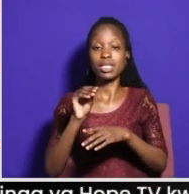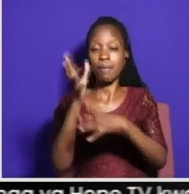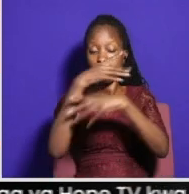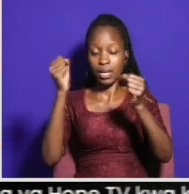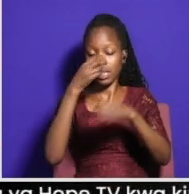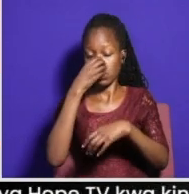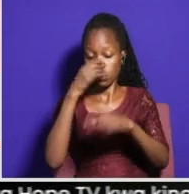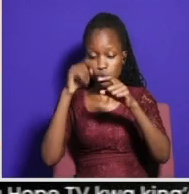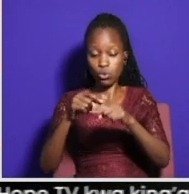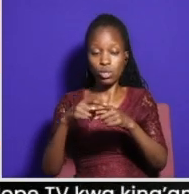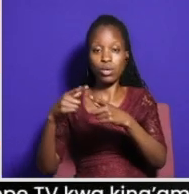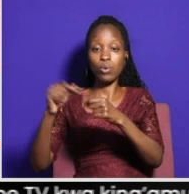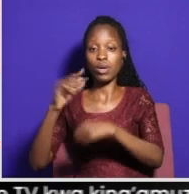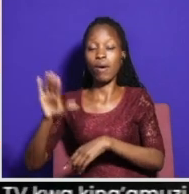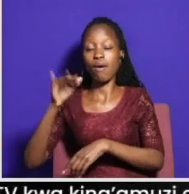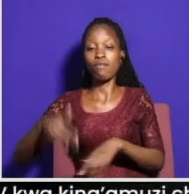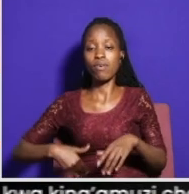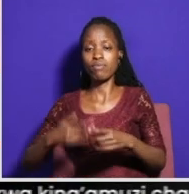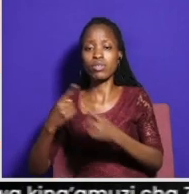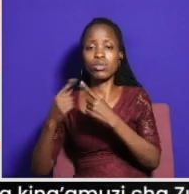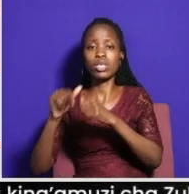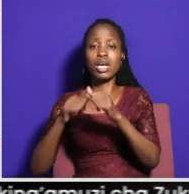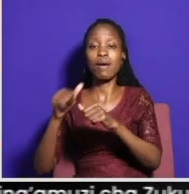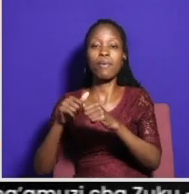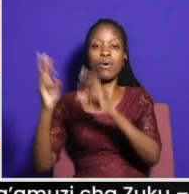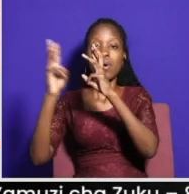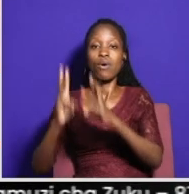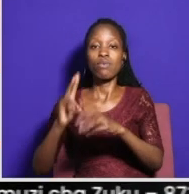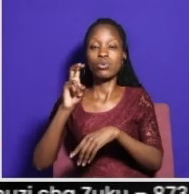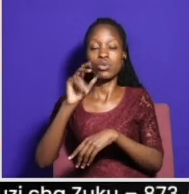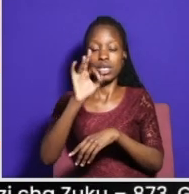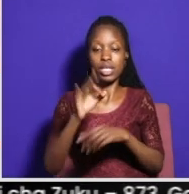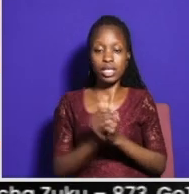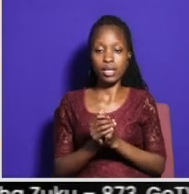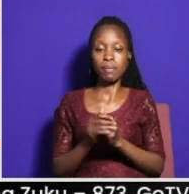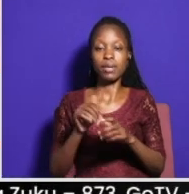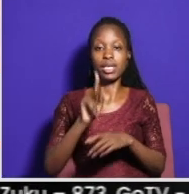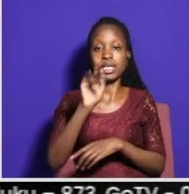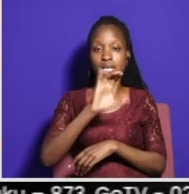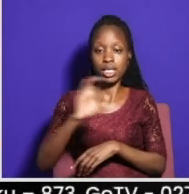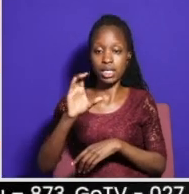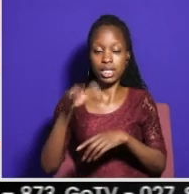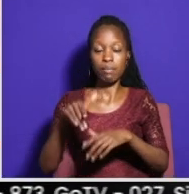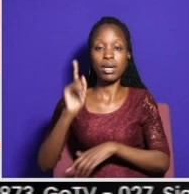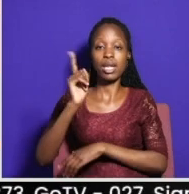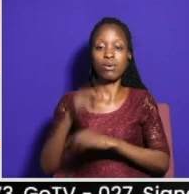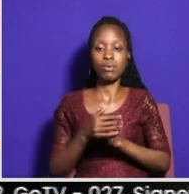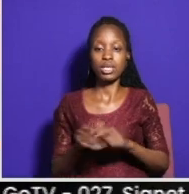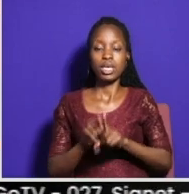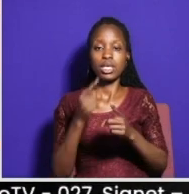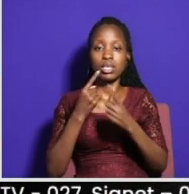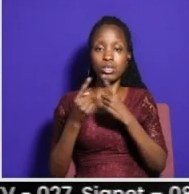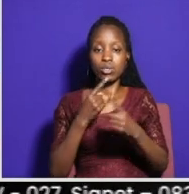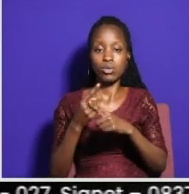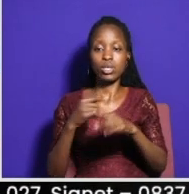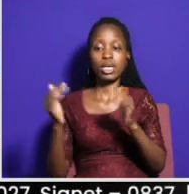amehudhuria bunge la vijana kuhusu hali ya hewa mwaka 2023 katika kituo cha KICC jijini Nairobi. Akizungumza